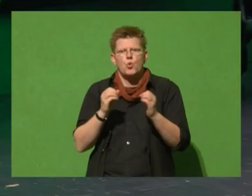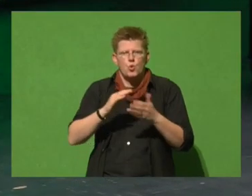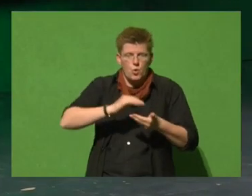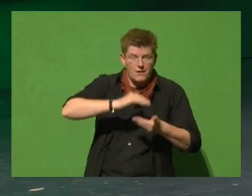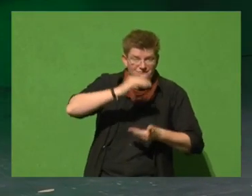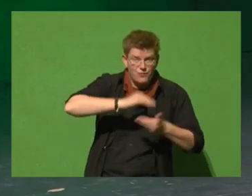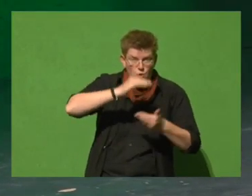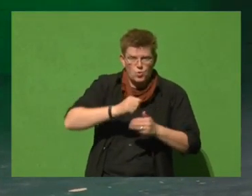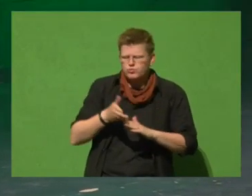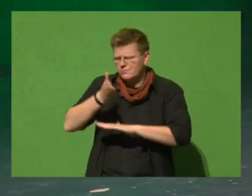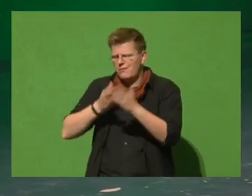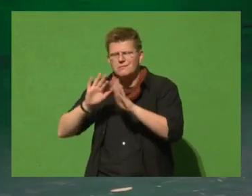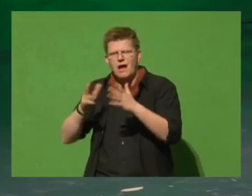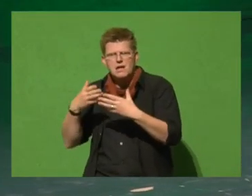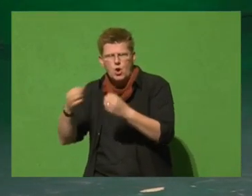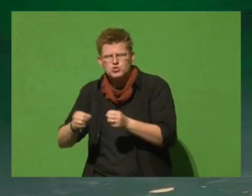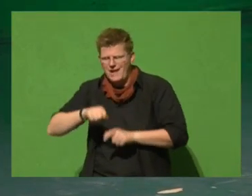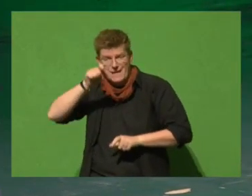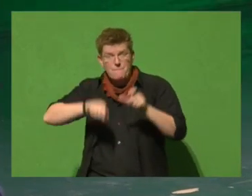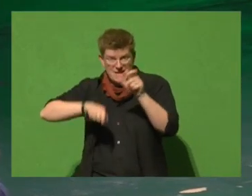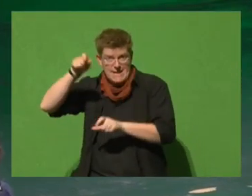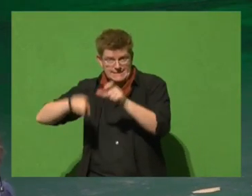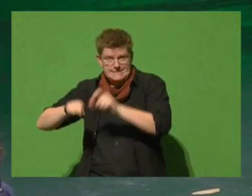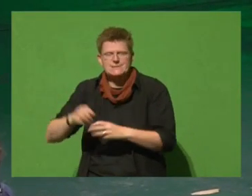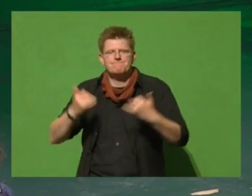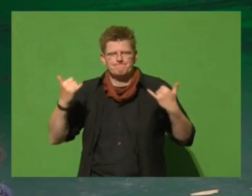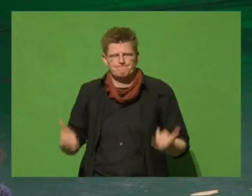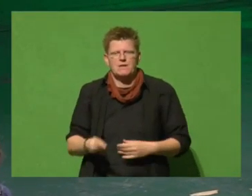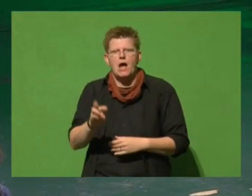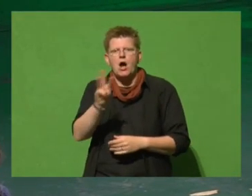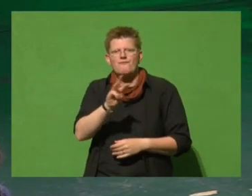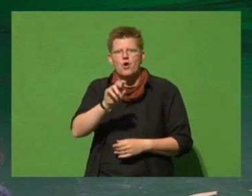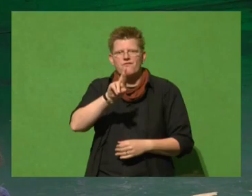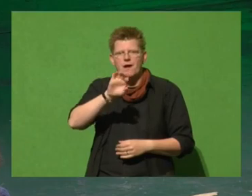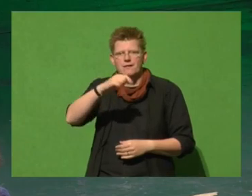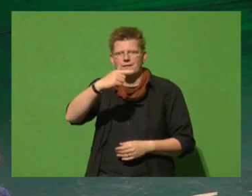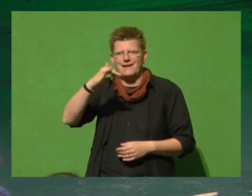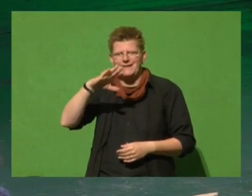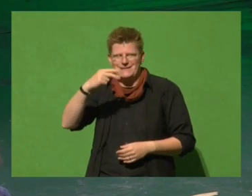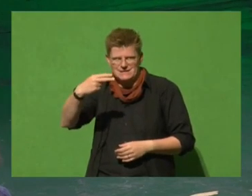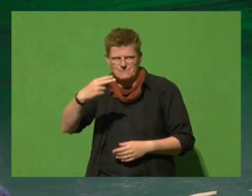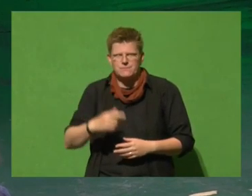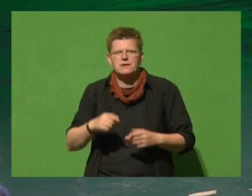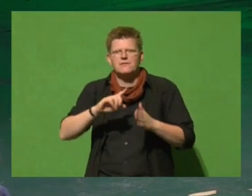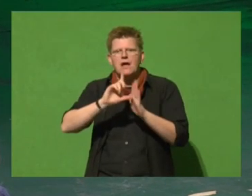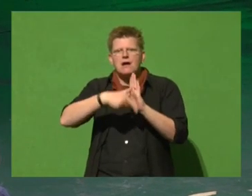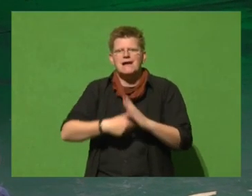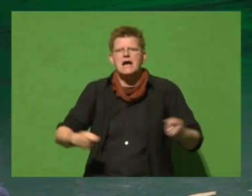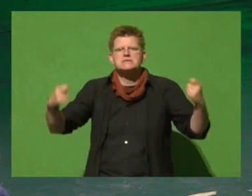sonstigen Teilhaushalten und der Bilanz bringt jetzt Wolfgang Rettig vom Kreisverband Bochum und Wattenscheid